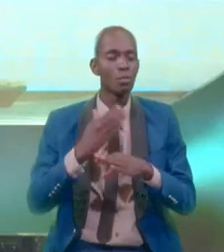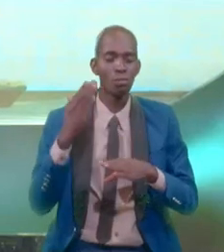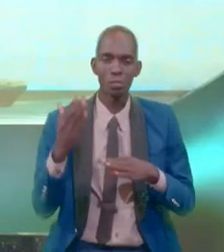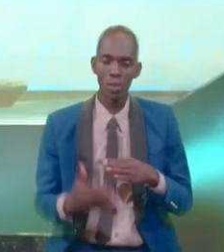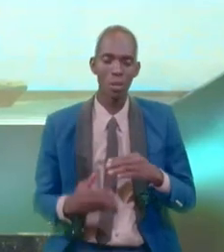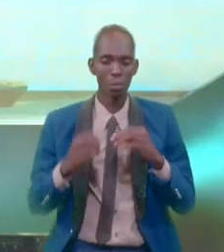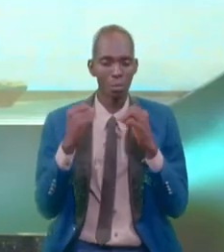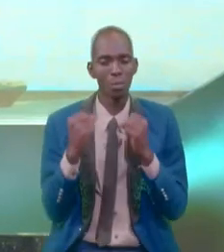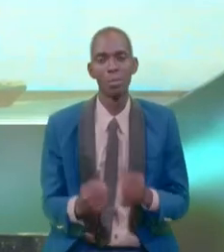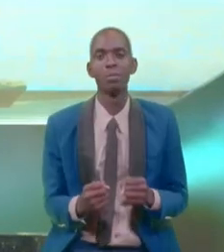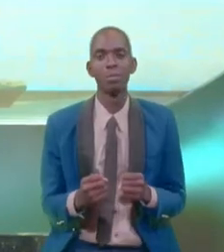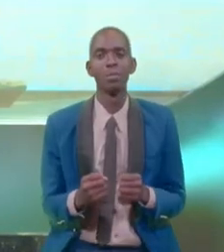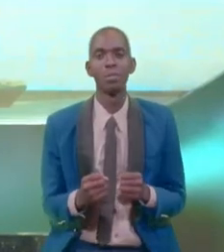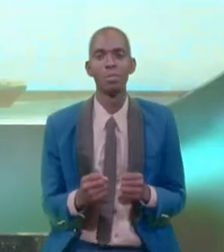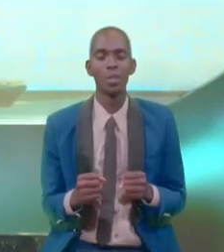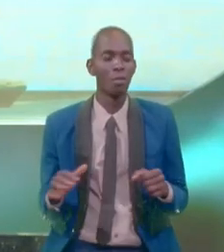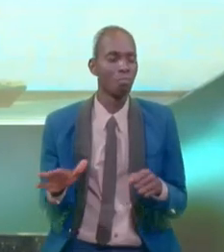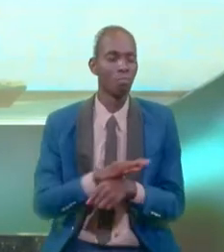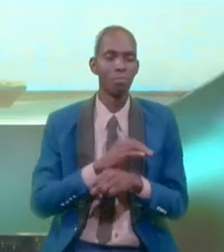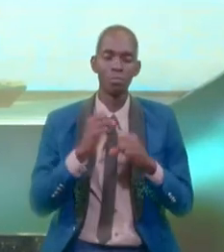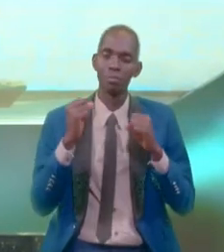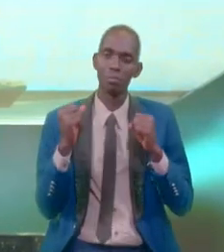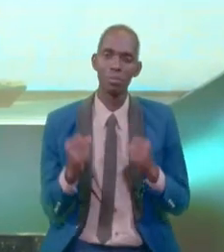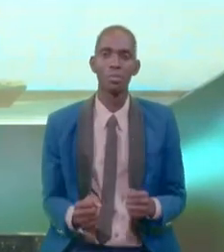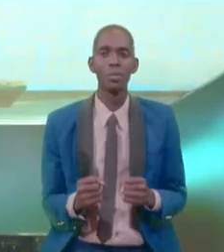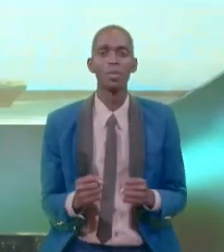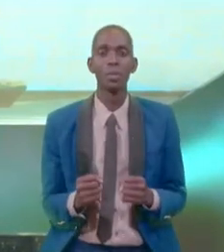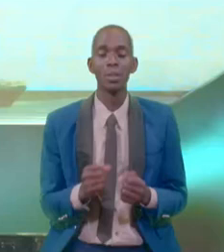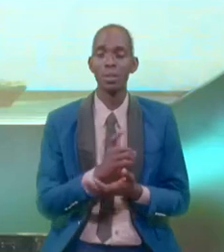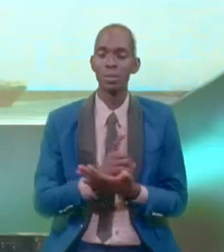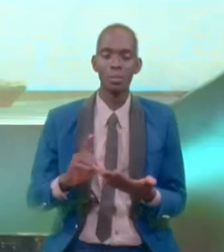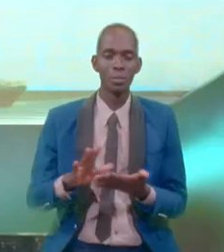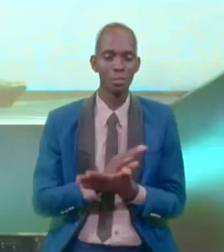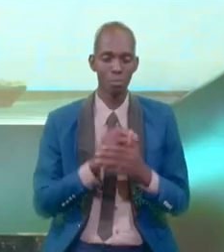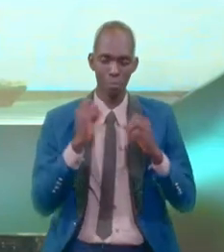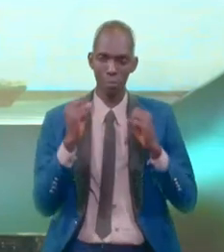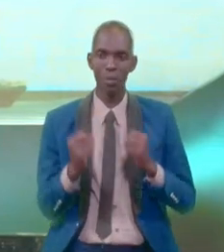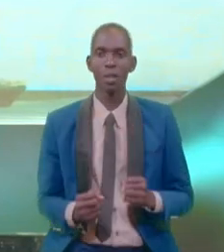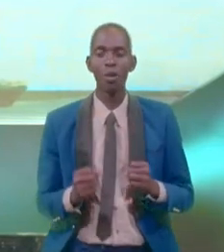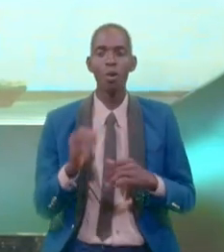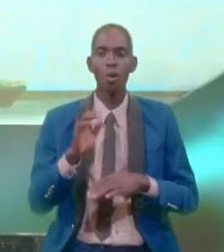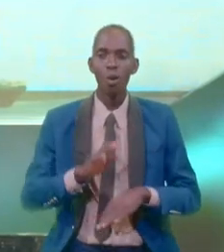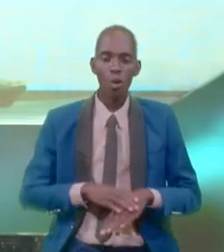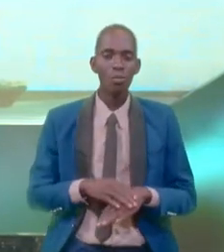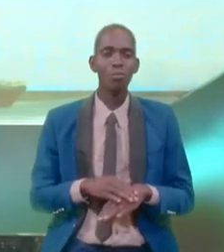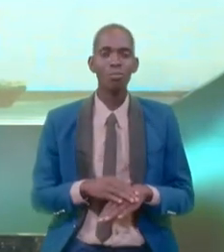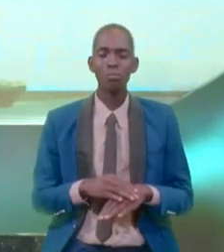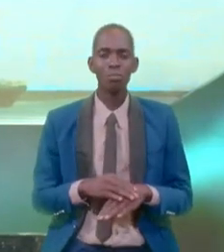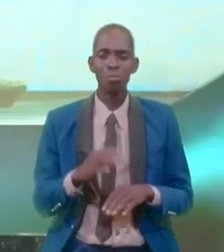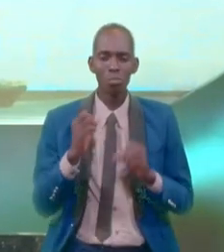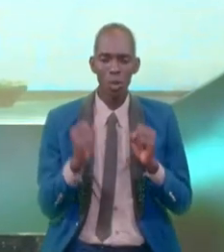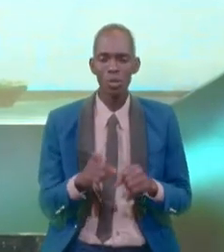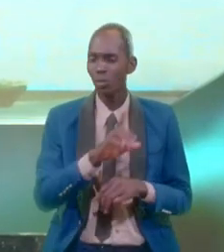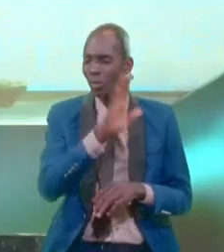une puissance absolue, une puissance totale, une puissance surnaturelle sur la